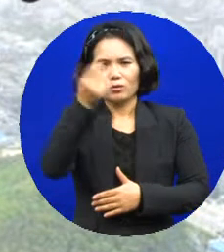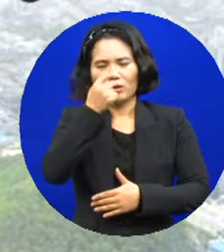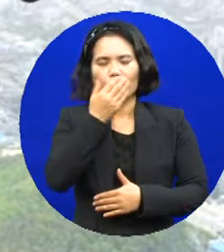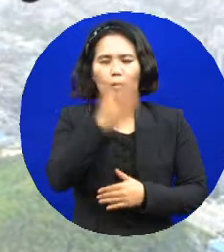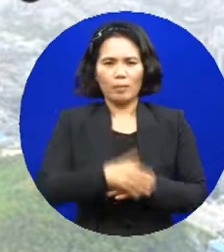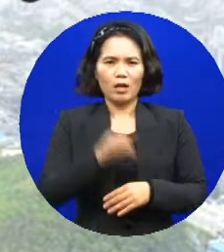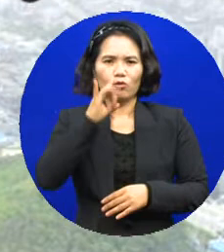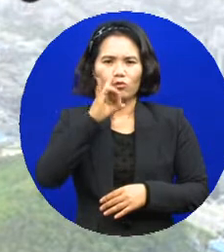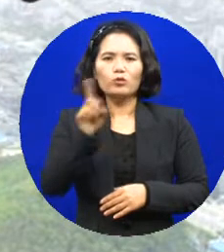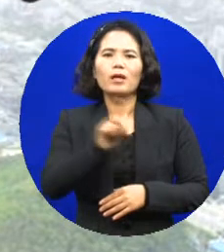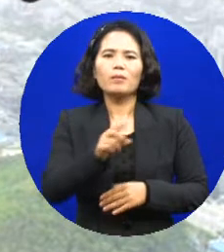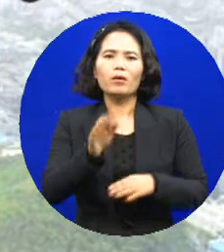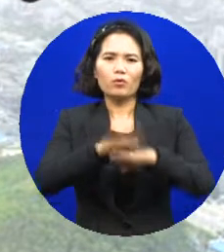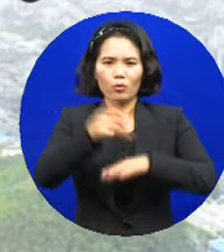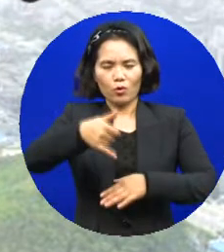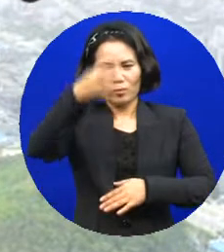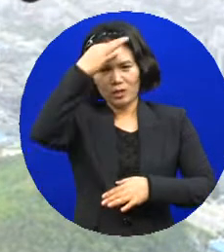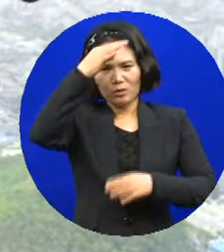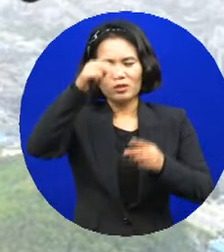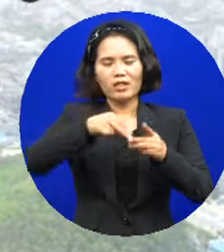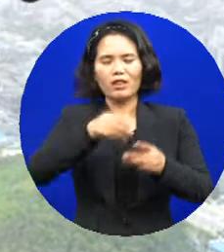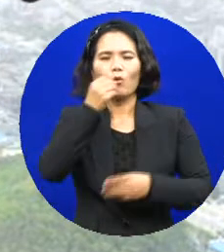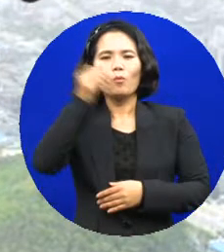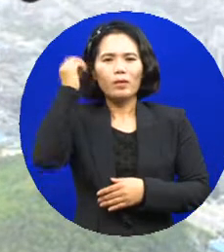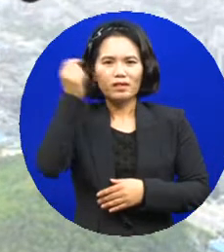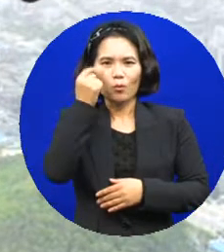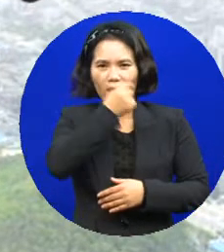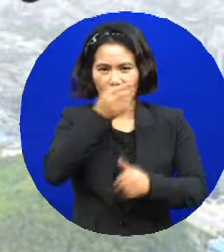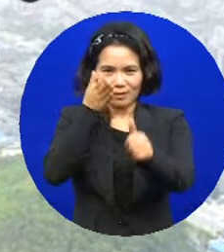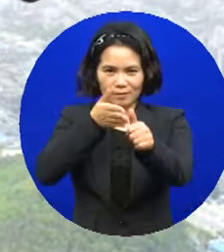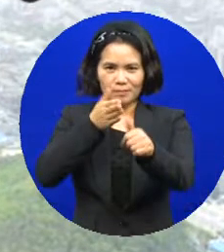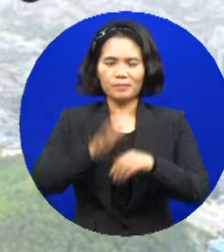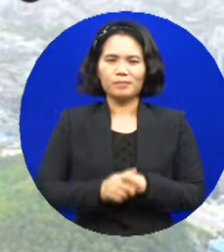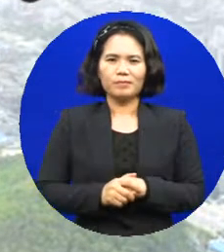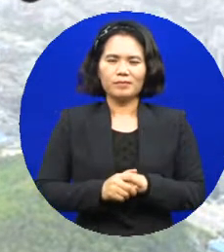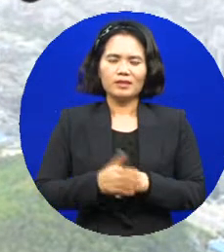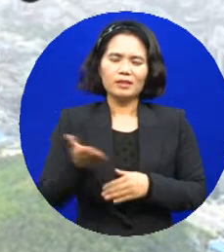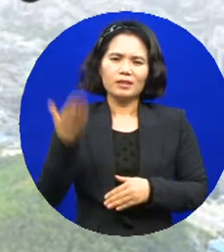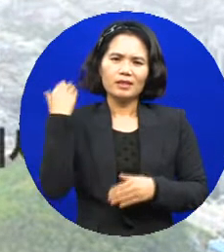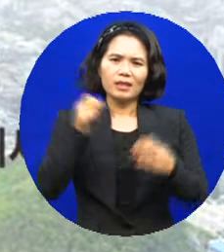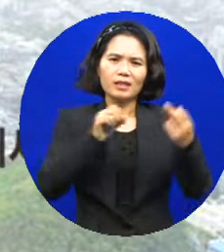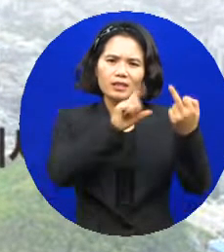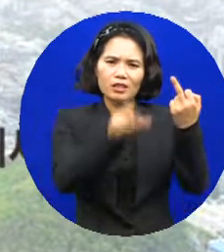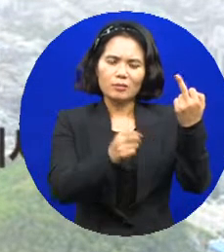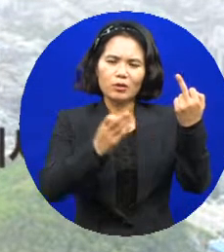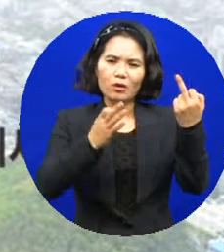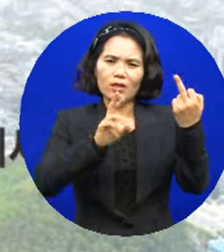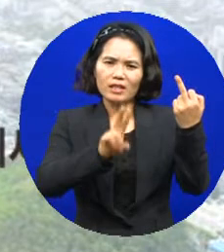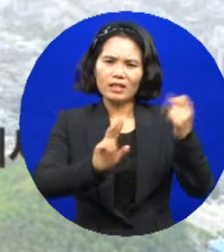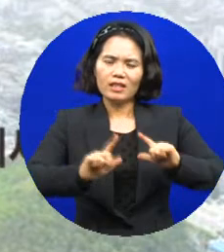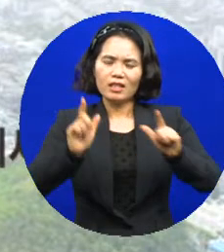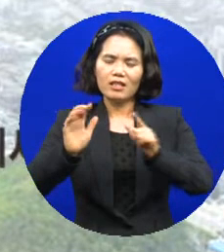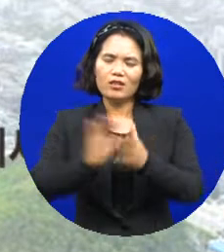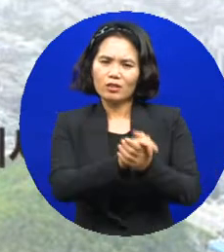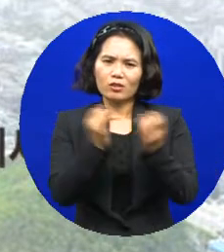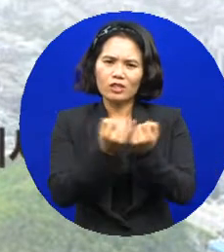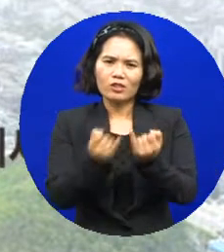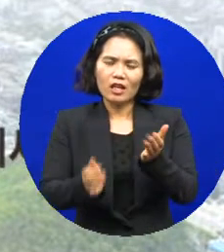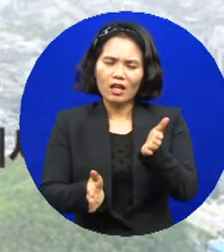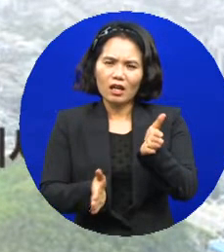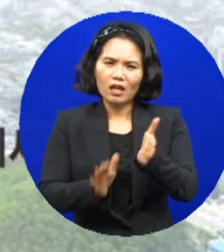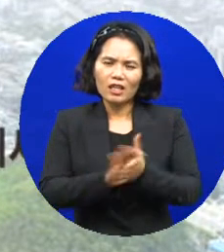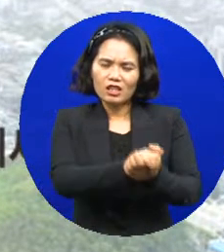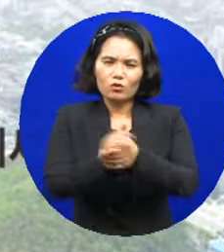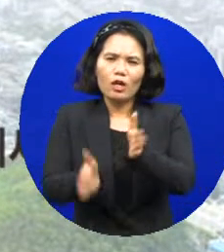전문기술을 배울 수 있습니다. 자세한 내용은 농업기술센터 홈페이지에서 확인하세요. 지난 12월 2일